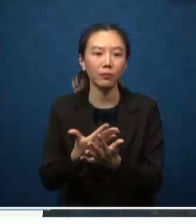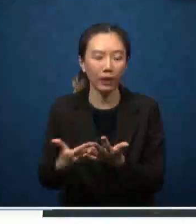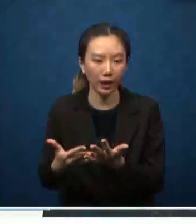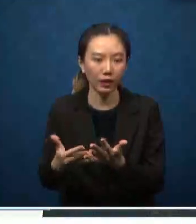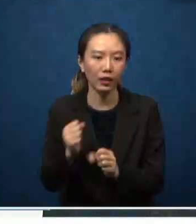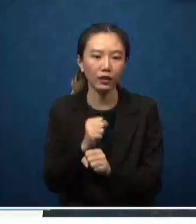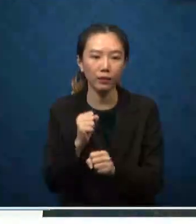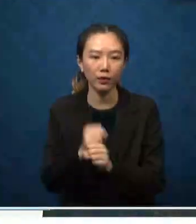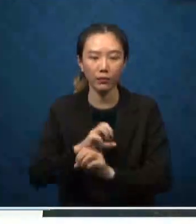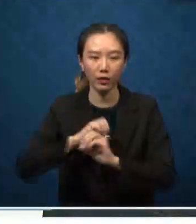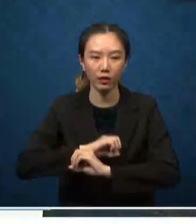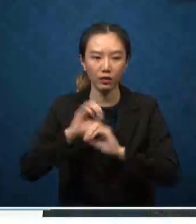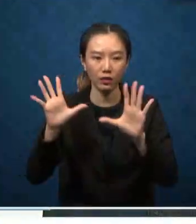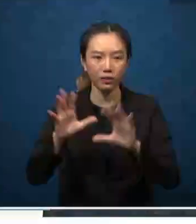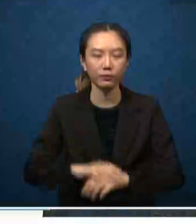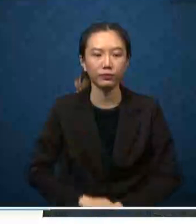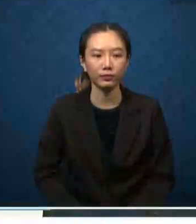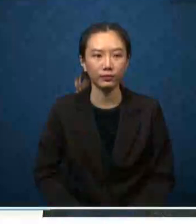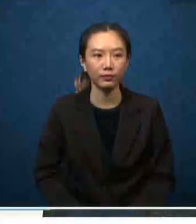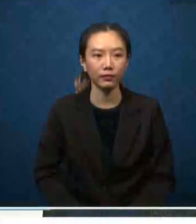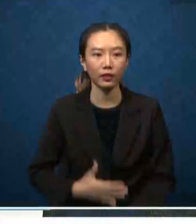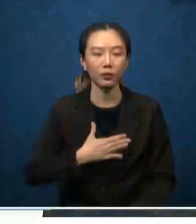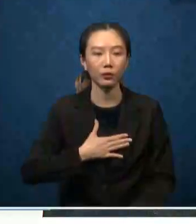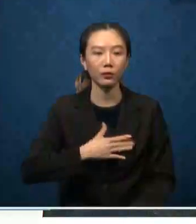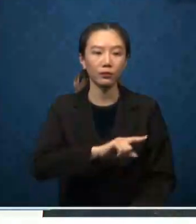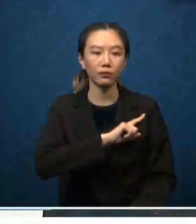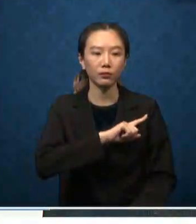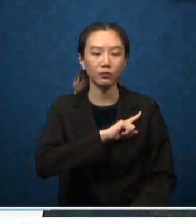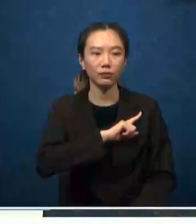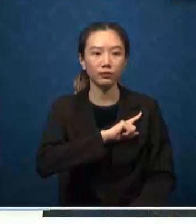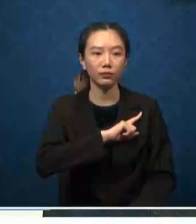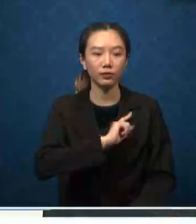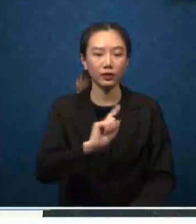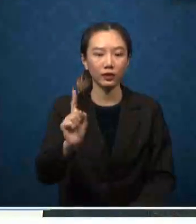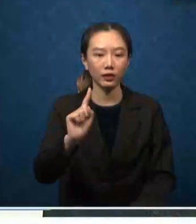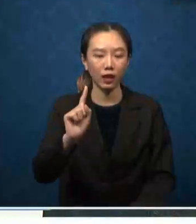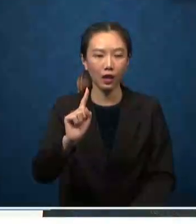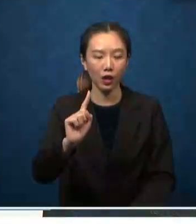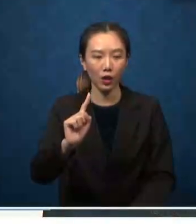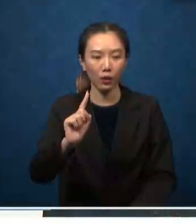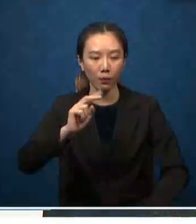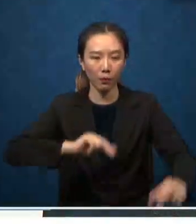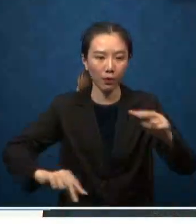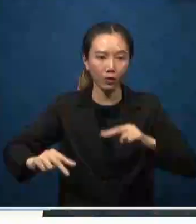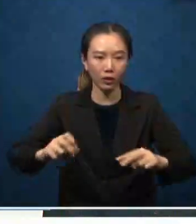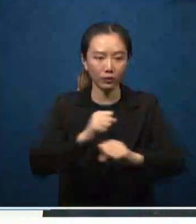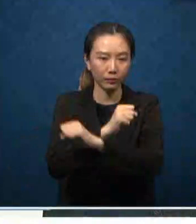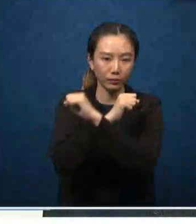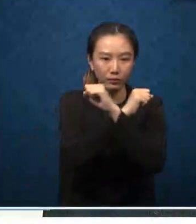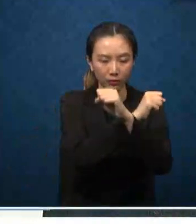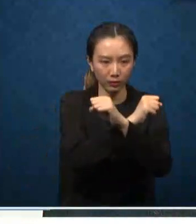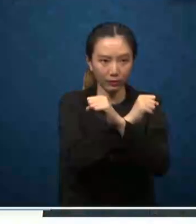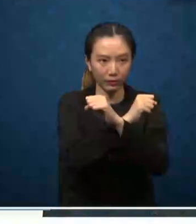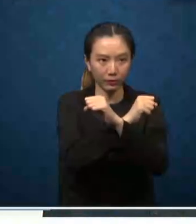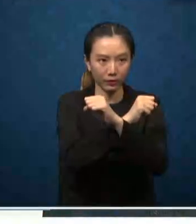ชัดเจนท่านประธานครับผมทำหน้าที่ในเรื่องของการป้องกันปราบปรามอาชญากรรมและที่สำคั